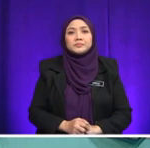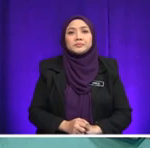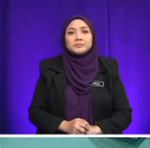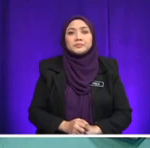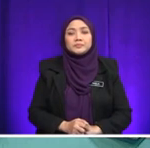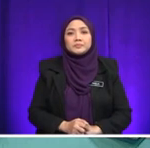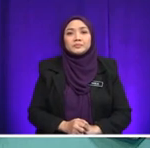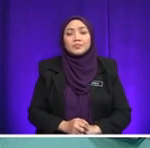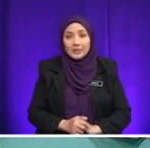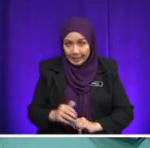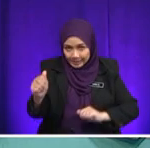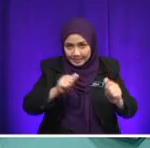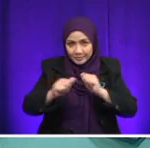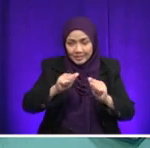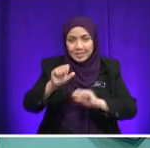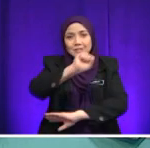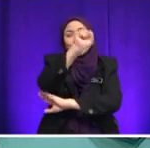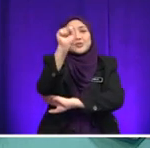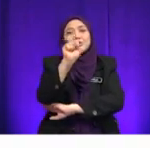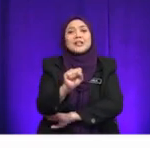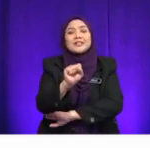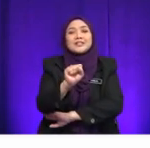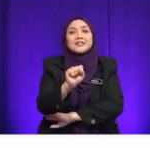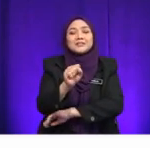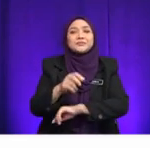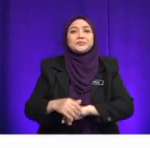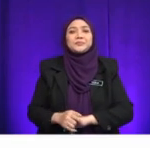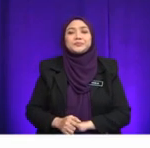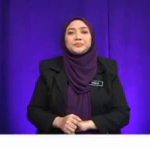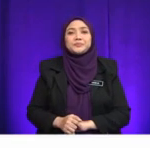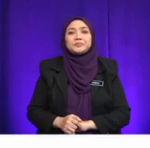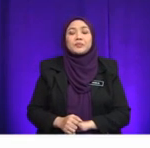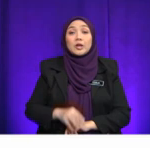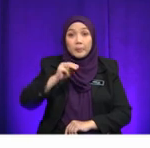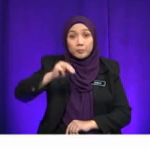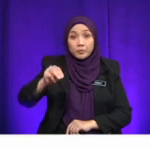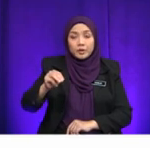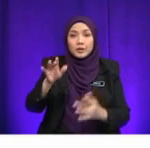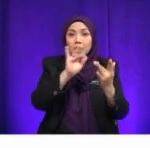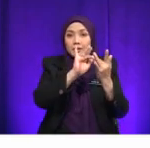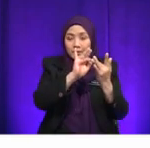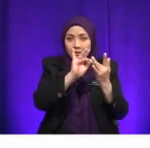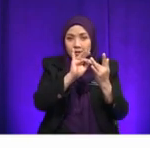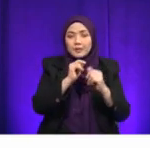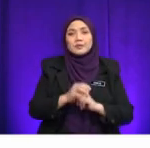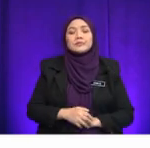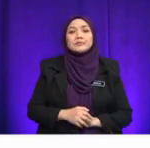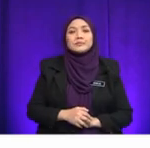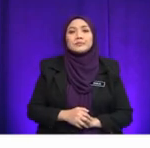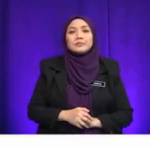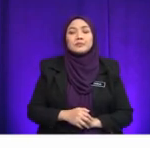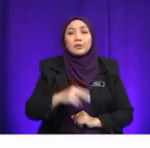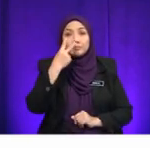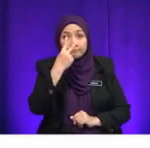activity soal jawab jadi kita ada soalan Oke jadi pada murid-murid atas Thalia dalam tarian oke